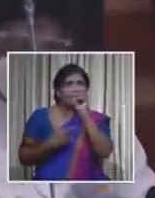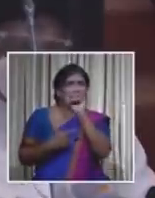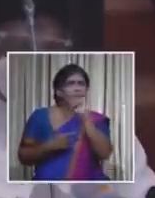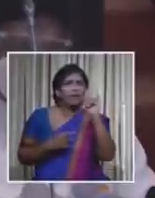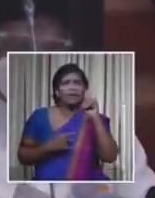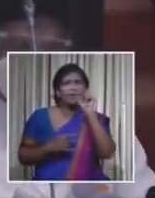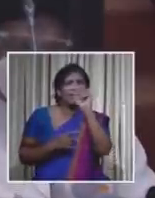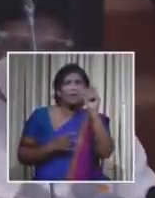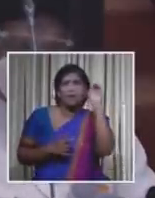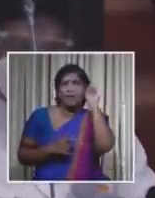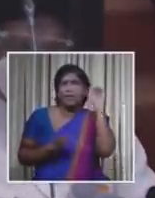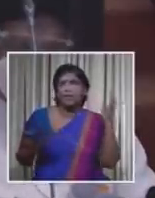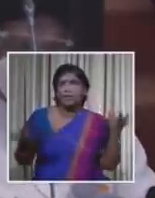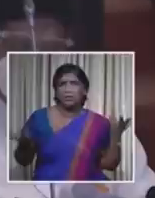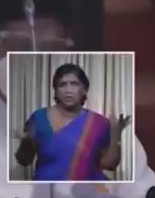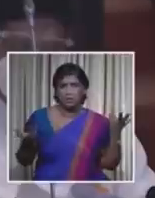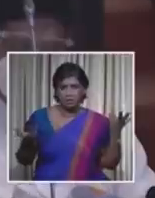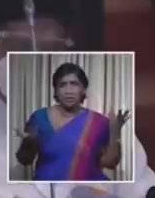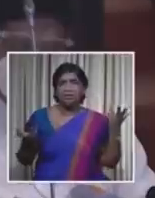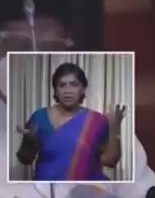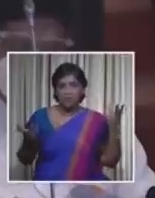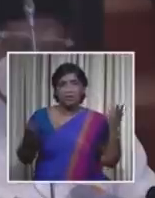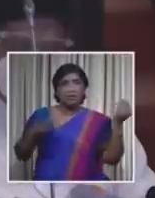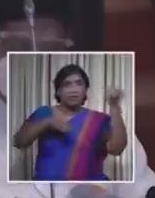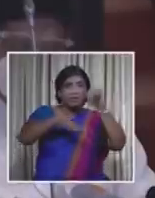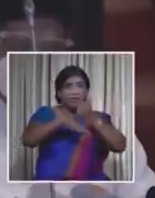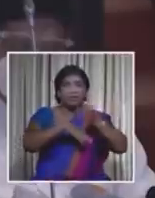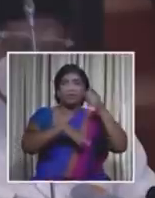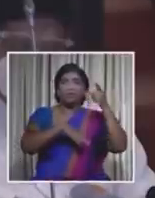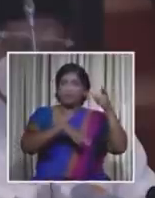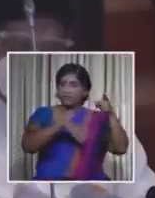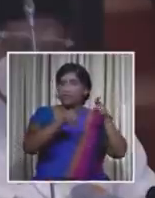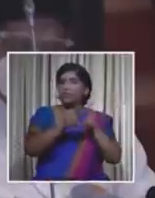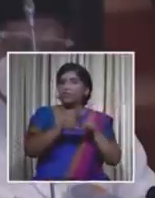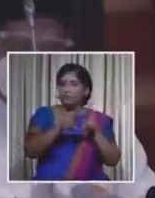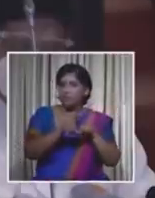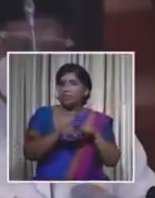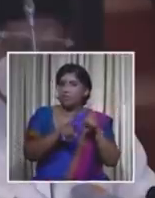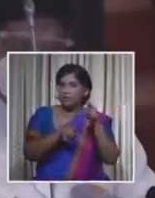වචන ඇහුන්නේ නැහැ කියලා. ඉතින් මූලාසනේ තමයි මේ